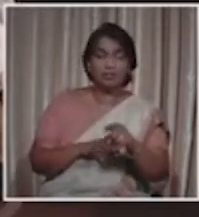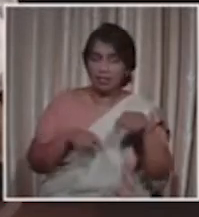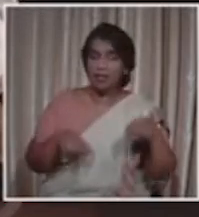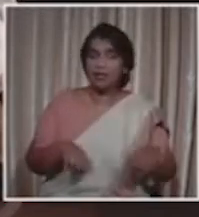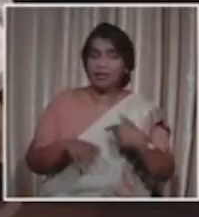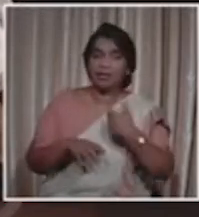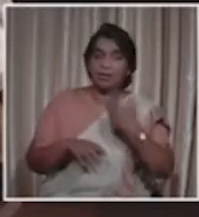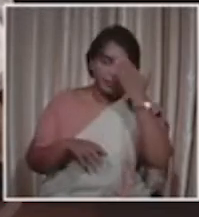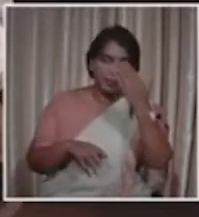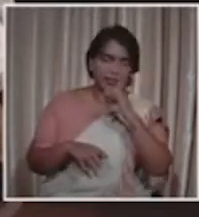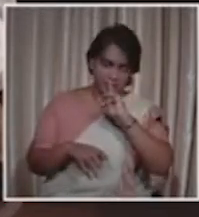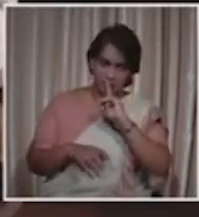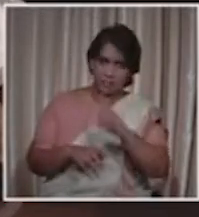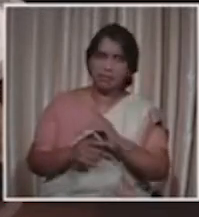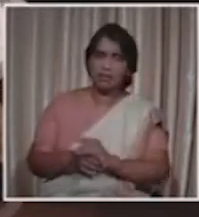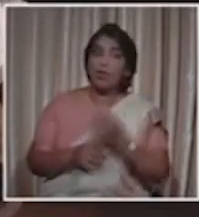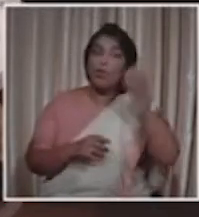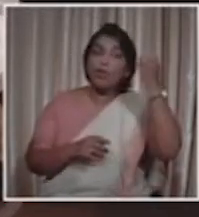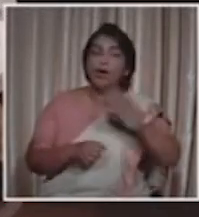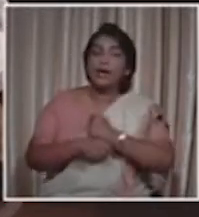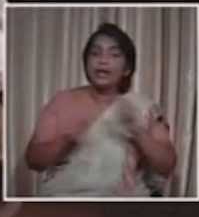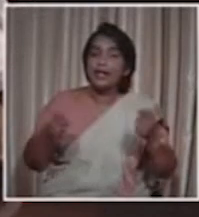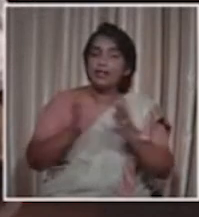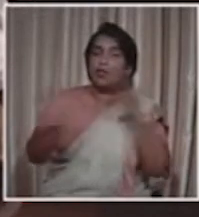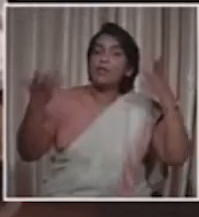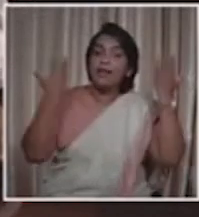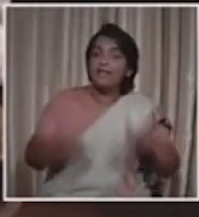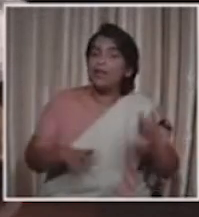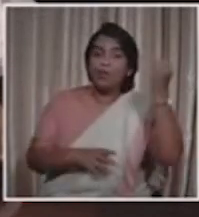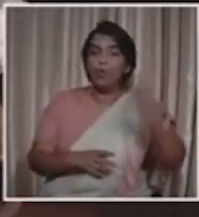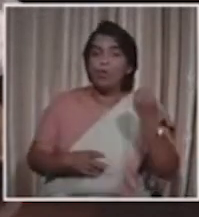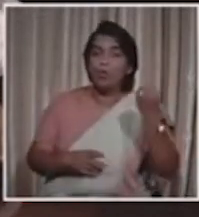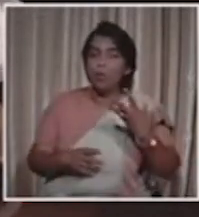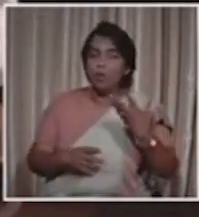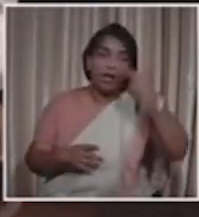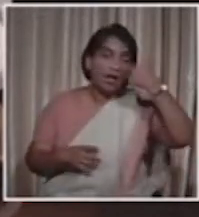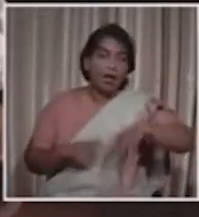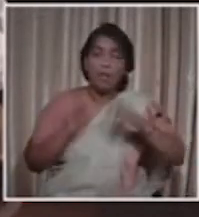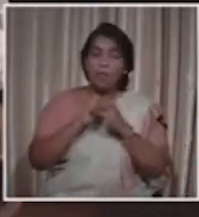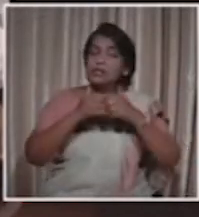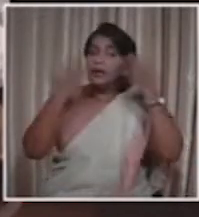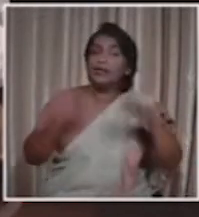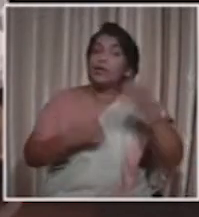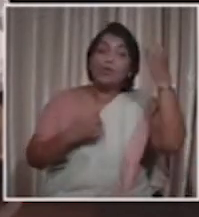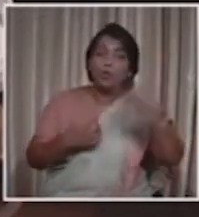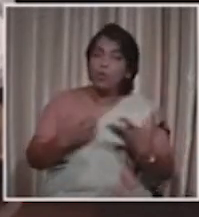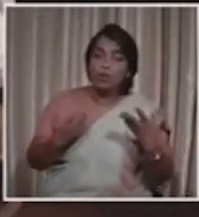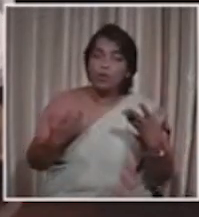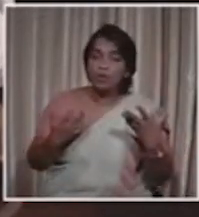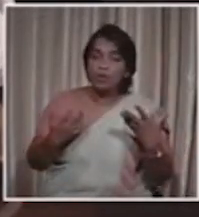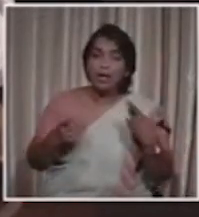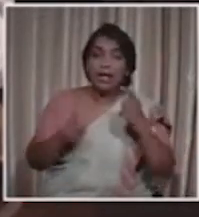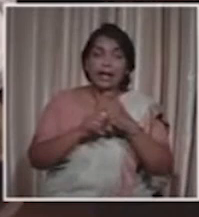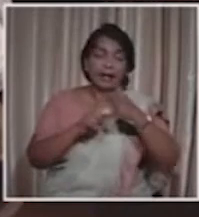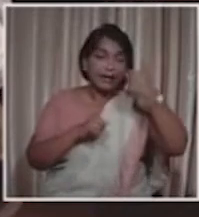කරුණා කරලා කියන්න, කවදද ගෑස් පෝලිම ඉවර වෙන්නේ? කවදද තෙල් පෝලිම ඉවර වෙන්නේ? හරියට කවදද ඩීසල්